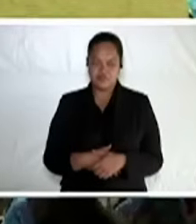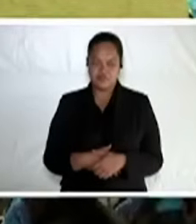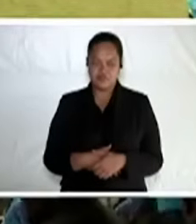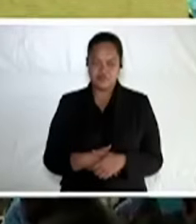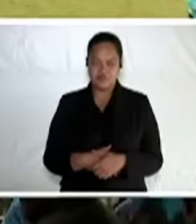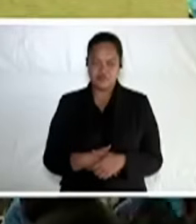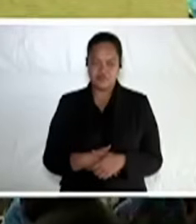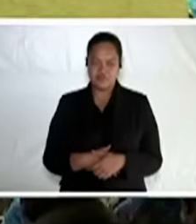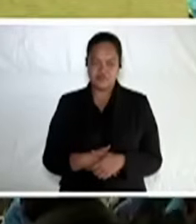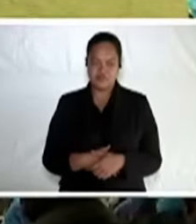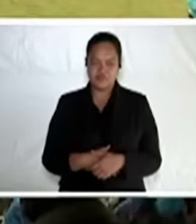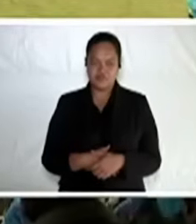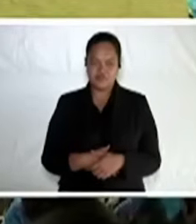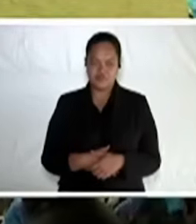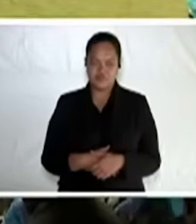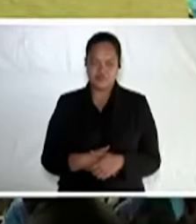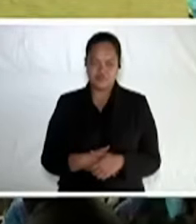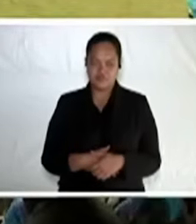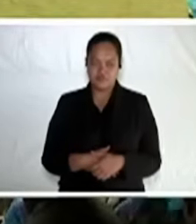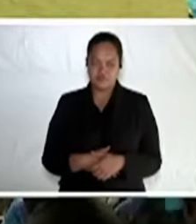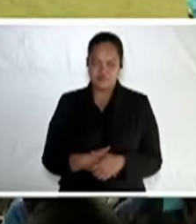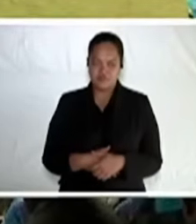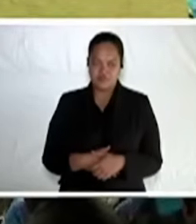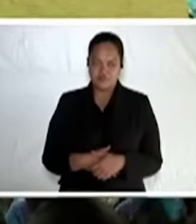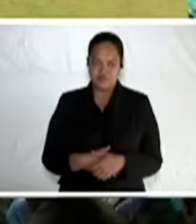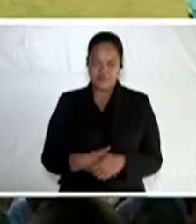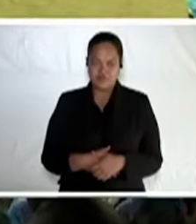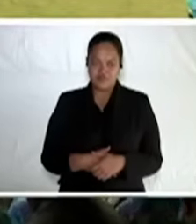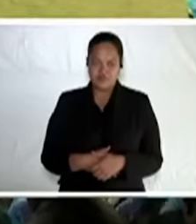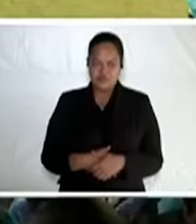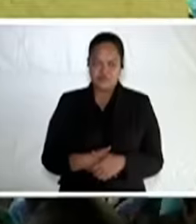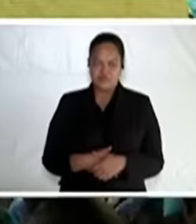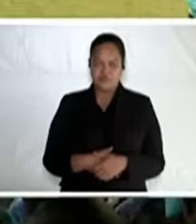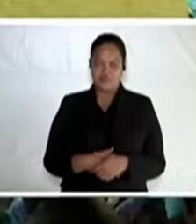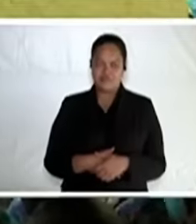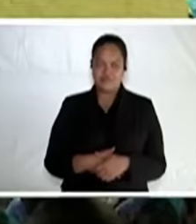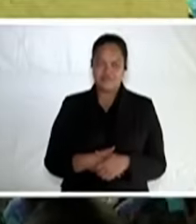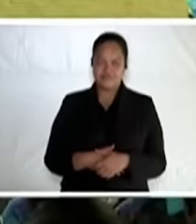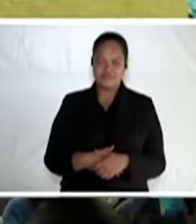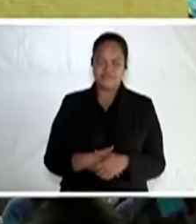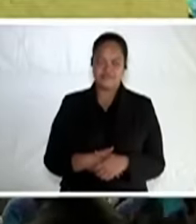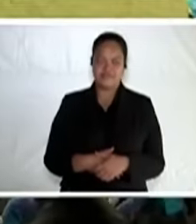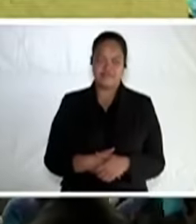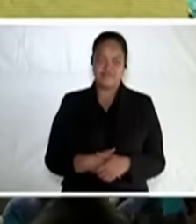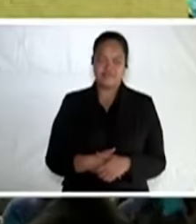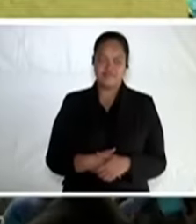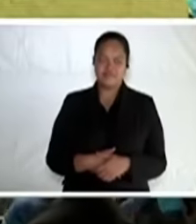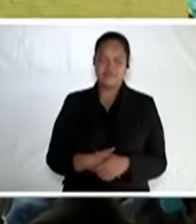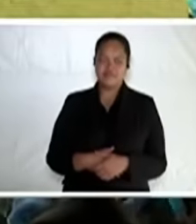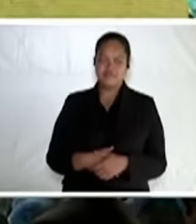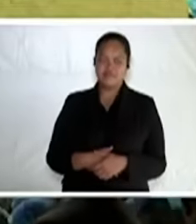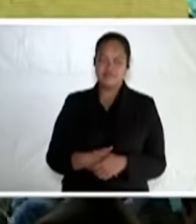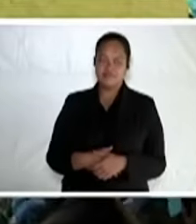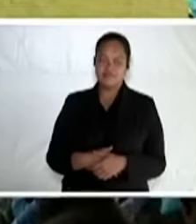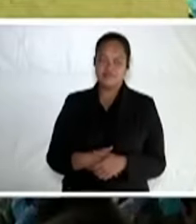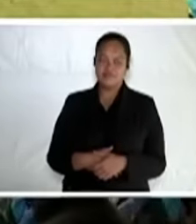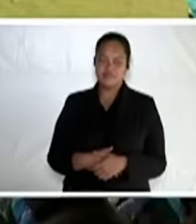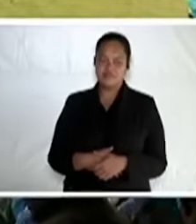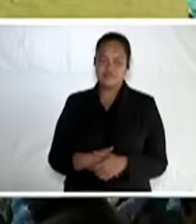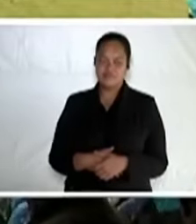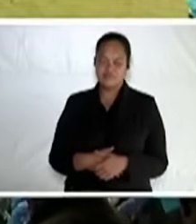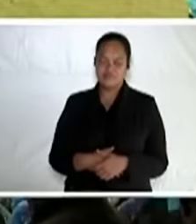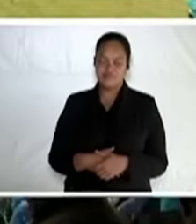आप देख रहे हैं टीवी पर यहाँ पर आज़ादी का जश्न मनाया जा रहा है और कुछ ऐसे ट्रेडिशंस